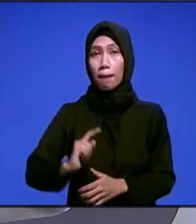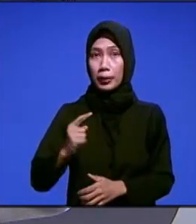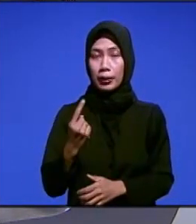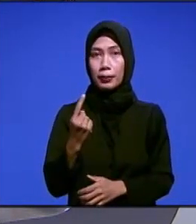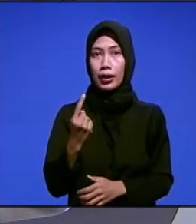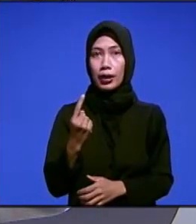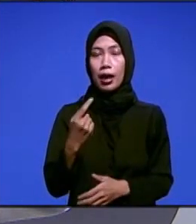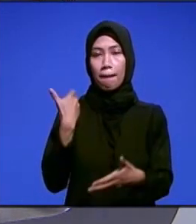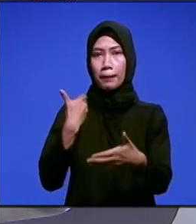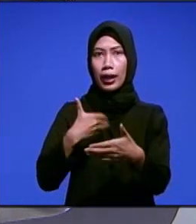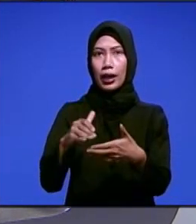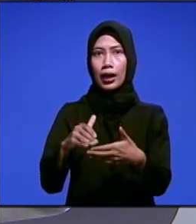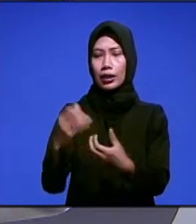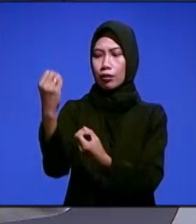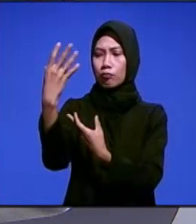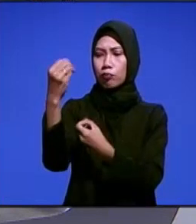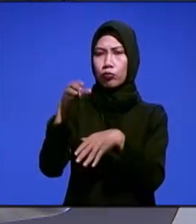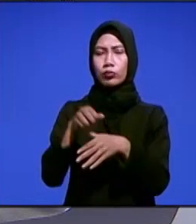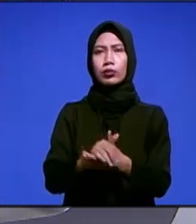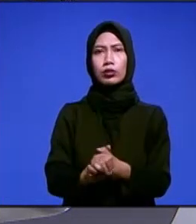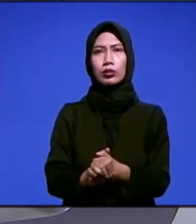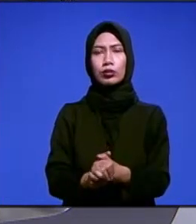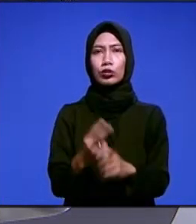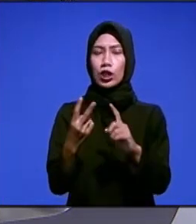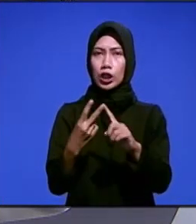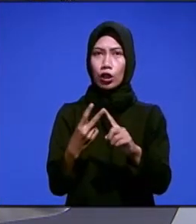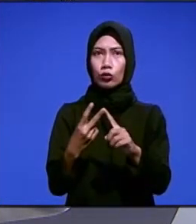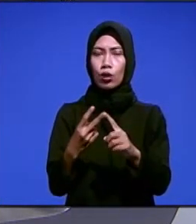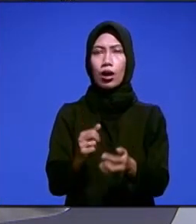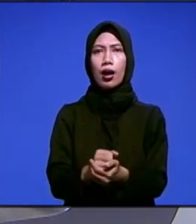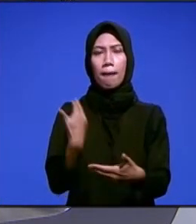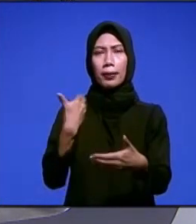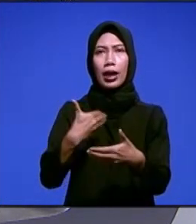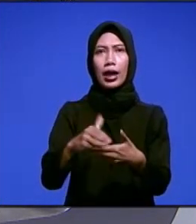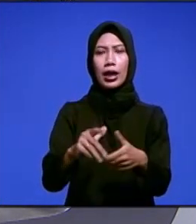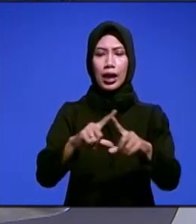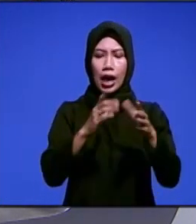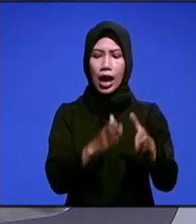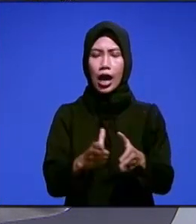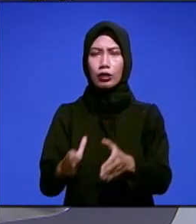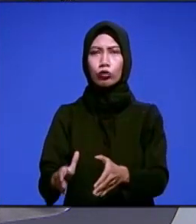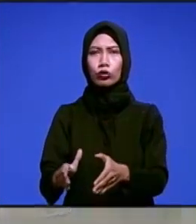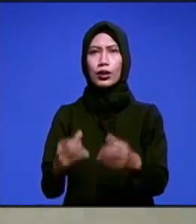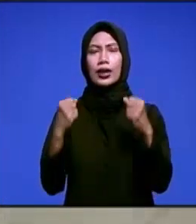dari pelanggaran lalu lintas berbuntut penilangan hingga pelanggaran protokol kesehatan COVID-19.